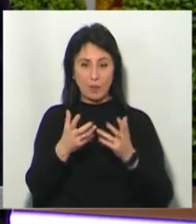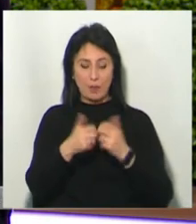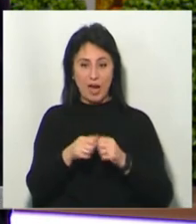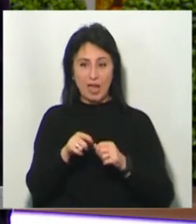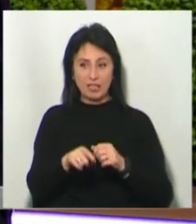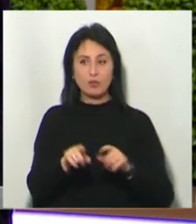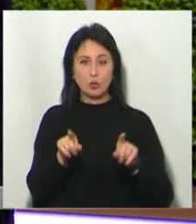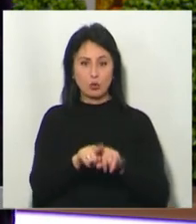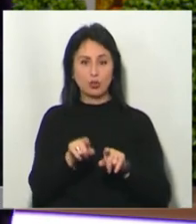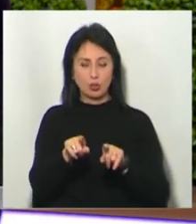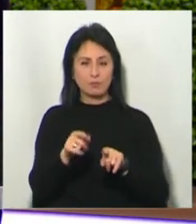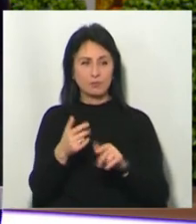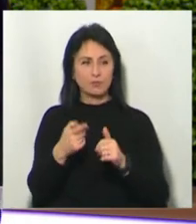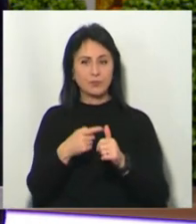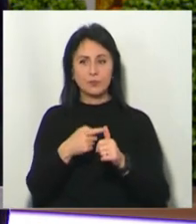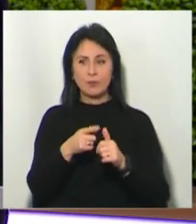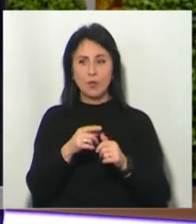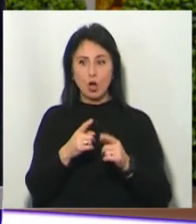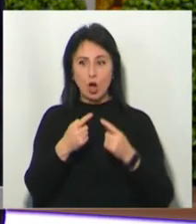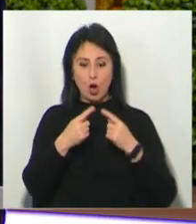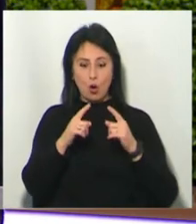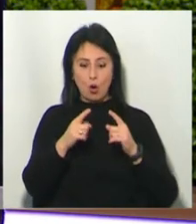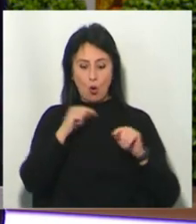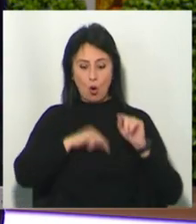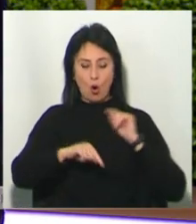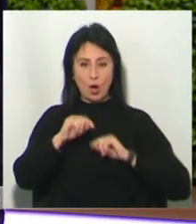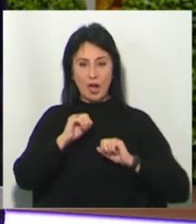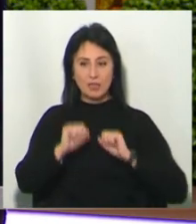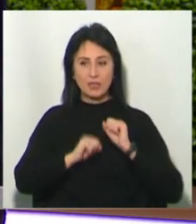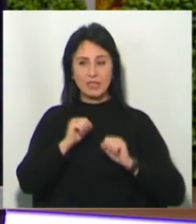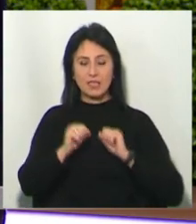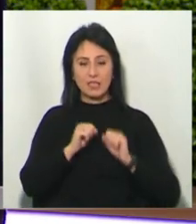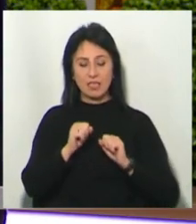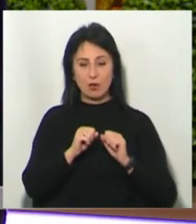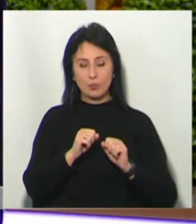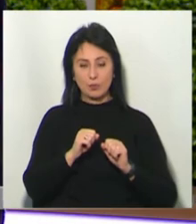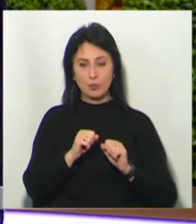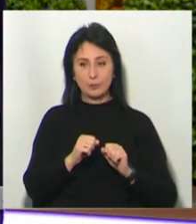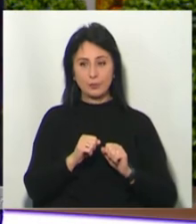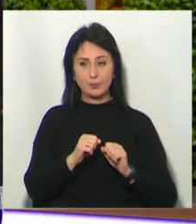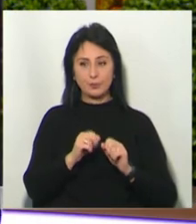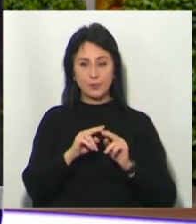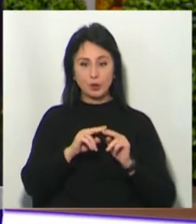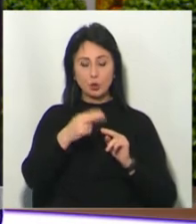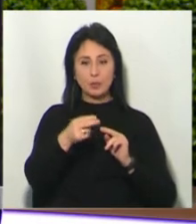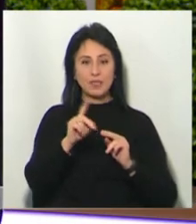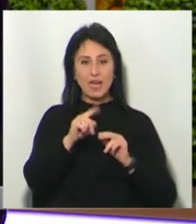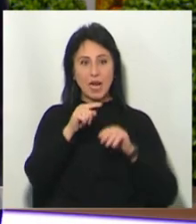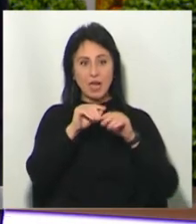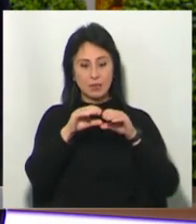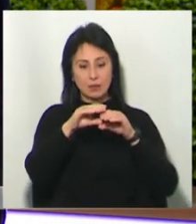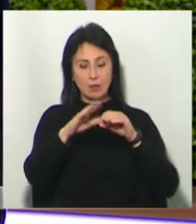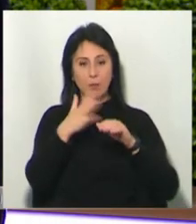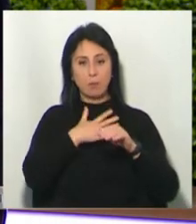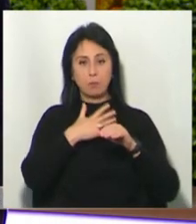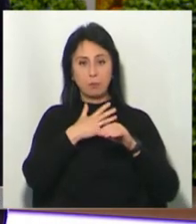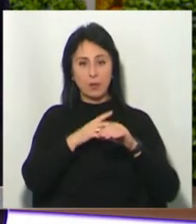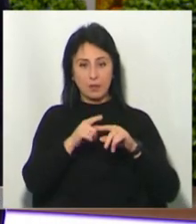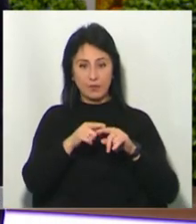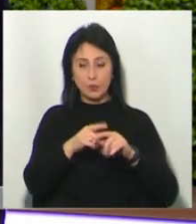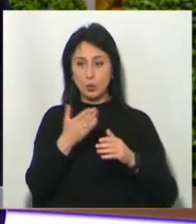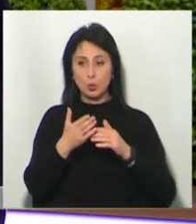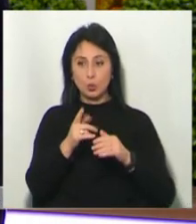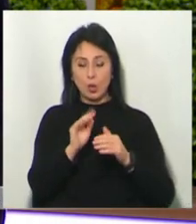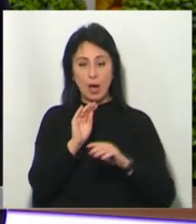მექანიზმია, სხვათა შორის, იმიტომ რომ ორგანიზმი მაქსიმალურად ცდილობს, რომ მოხდეს compensirea răgază pirobam de